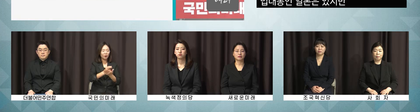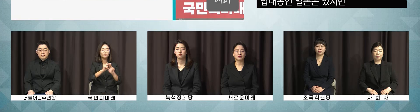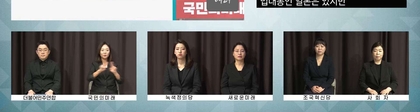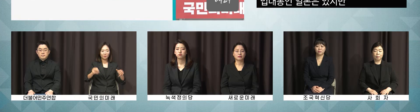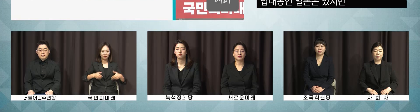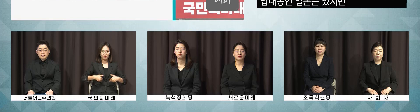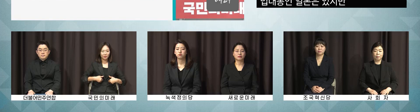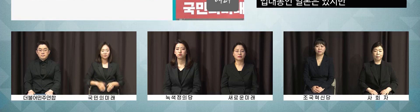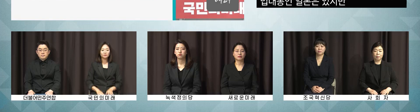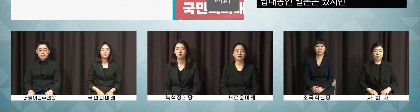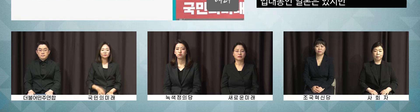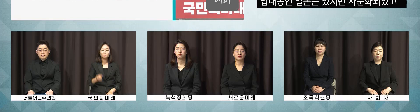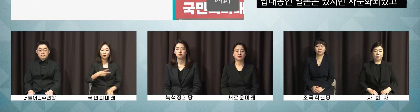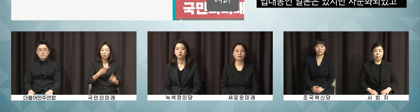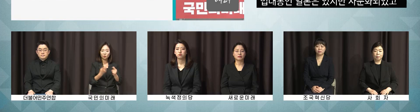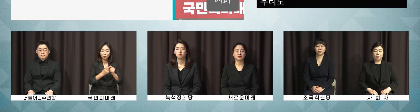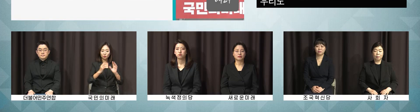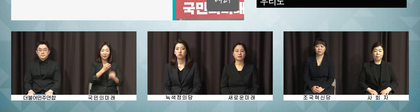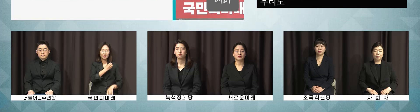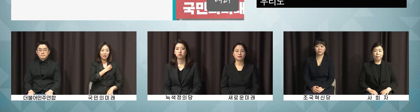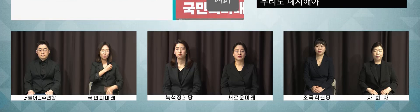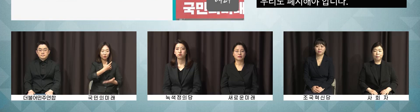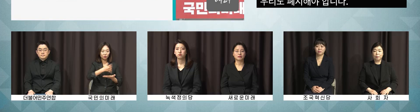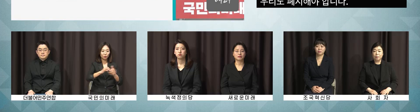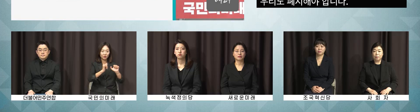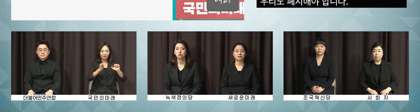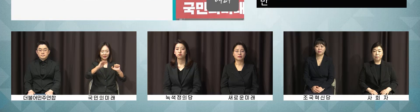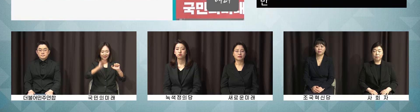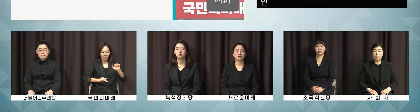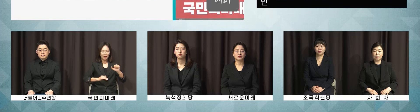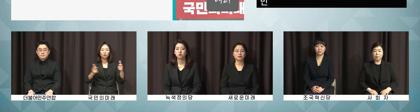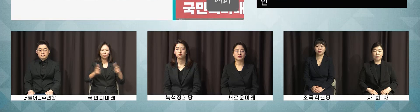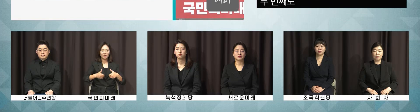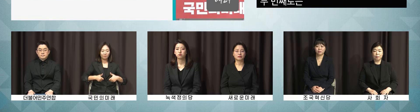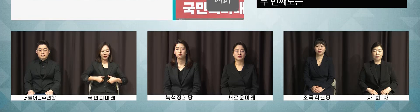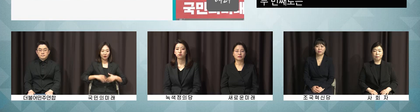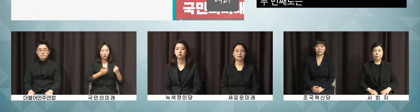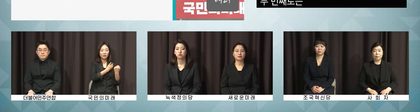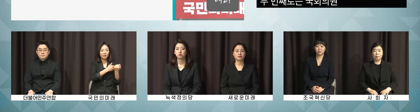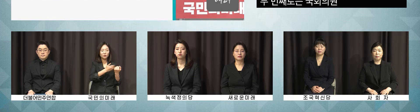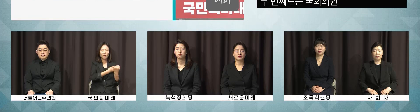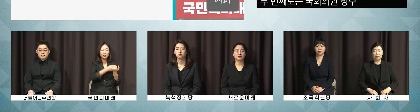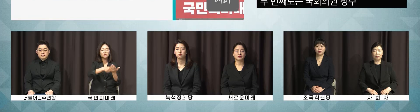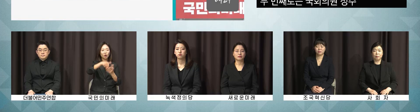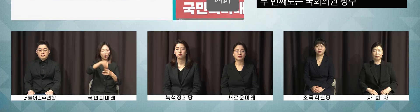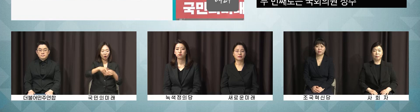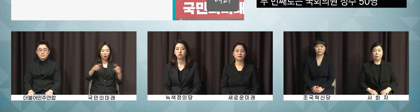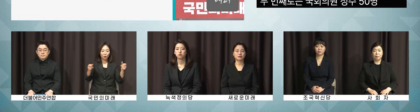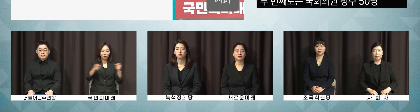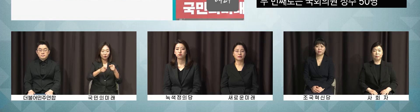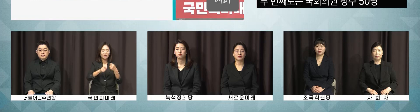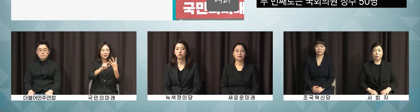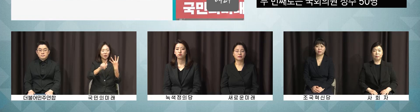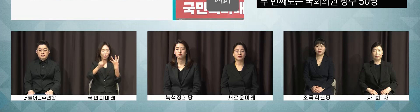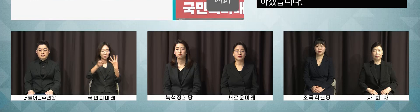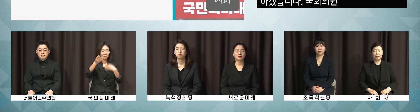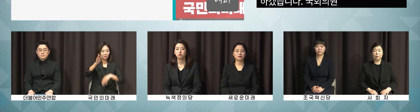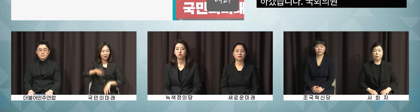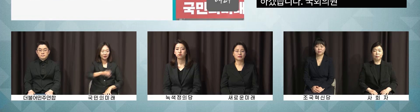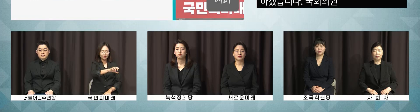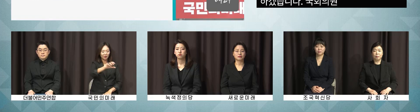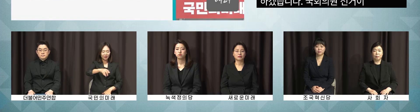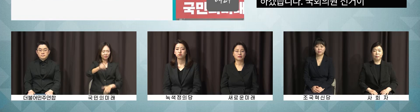때가 되었습니다. 두 번째는 국회의원 정수 50명 축소하겠습니다. 국회의원 선거가 2달 앞으로 다가왔음에도